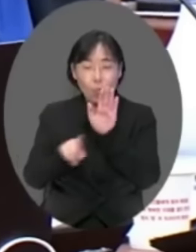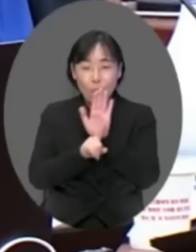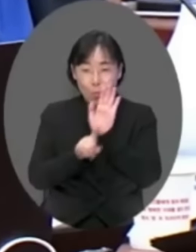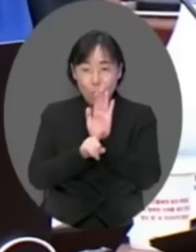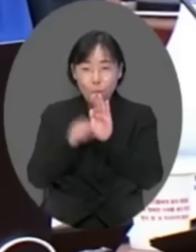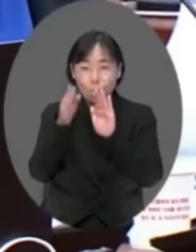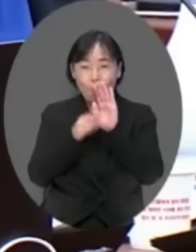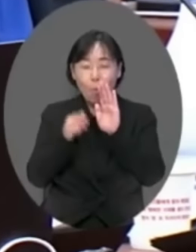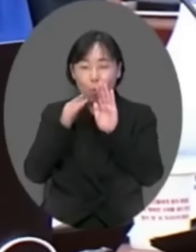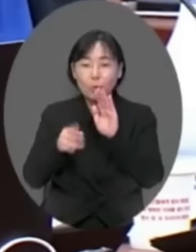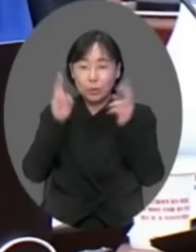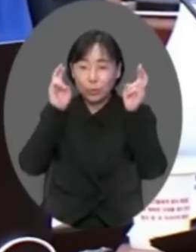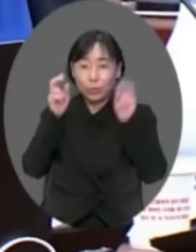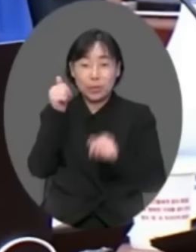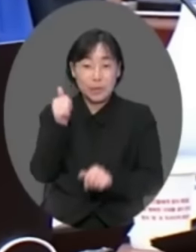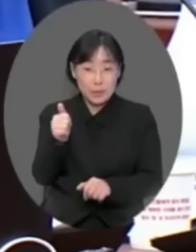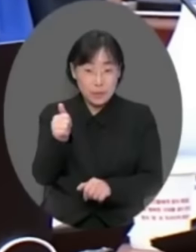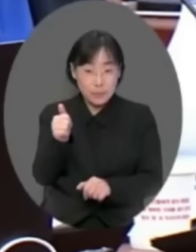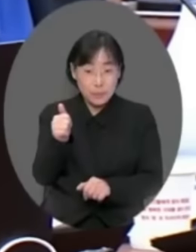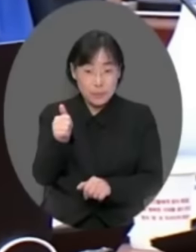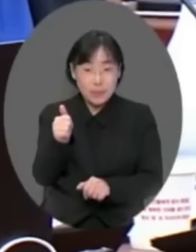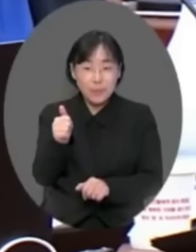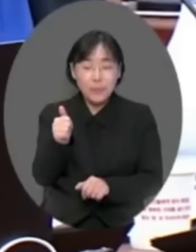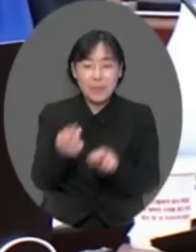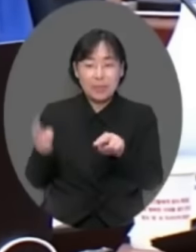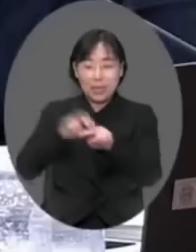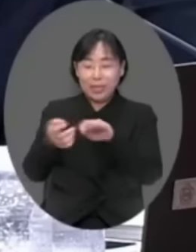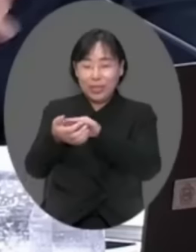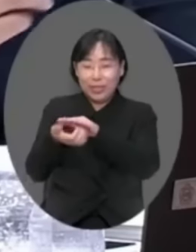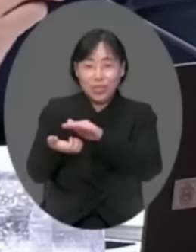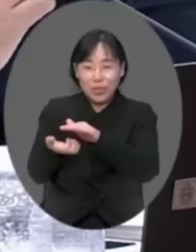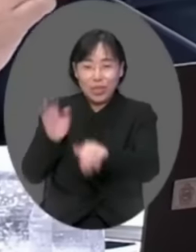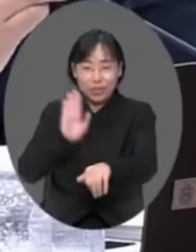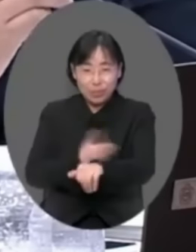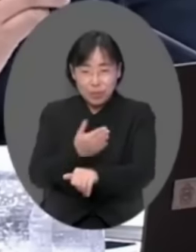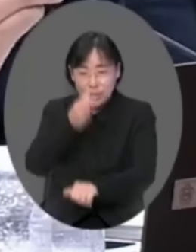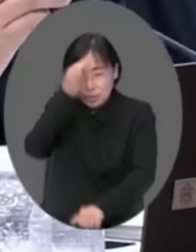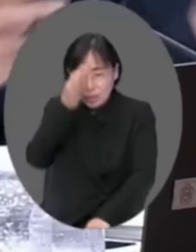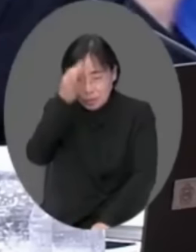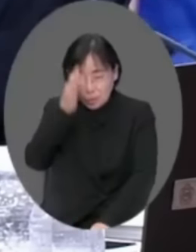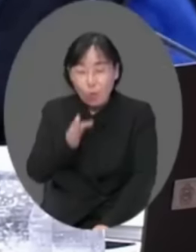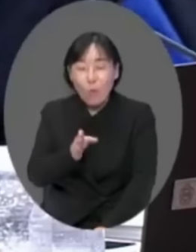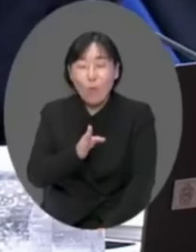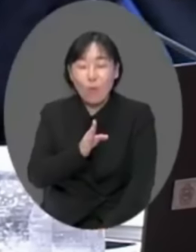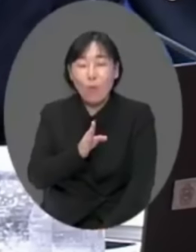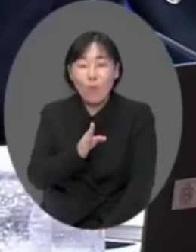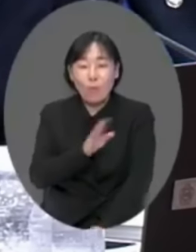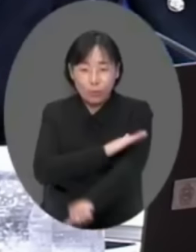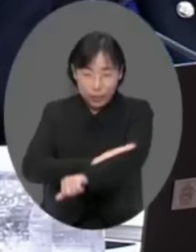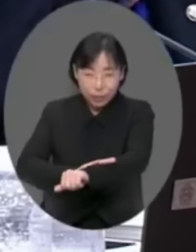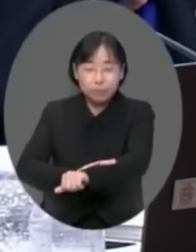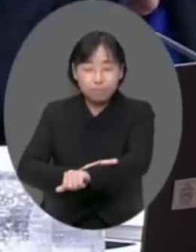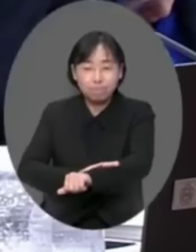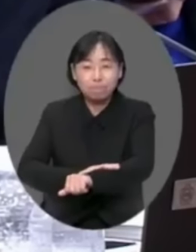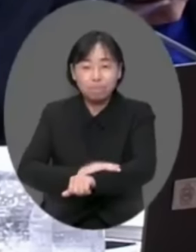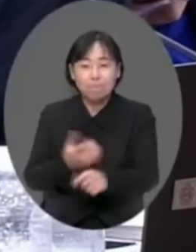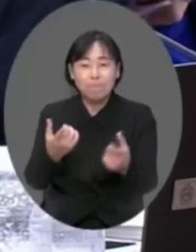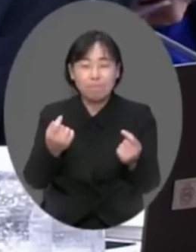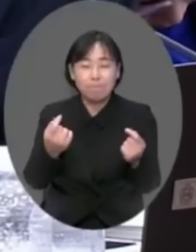대해서 사과 적절히 잘 하신 거 같습니다 네 예 근데이 업무와 연관해서 그